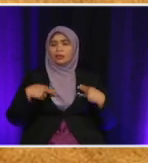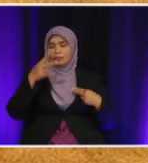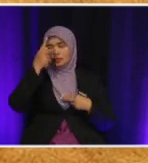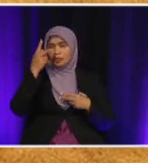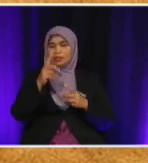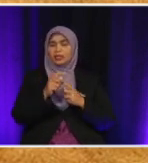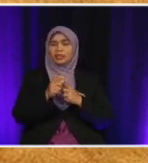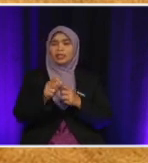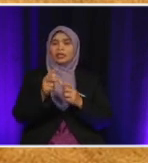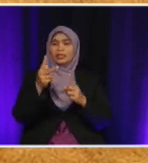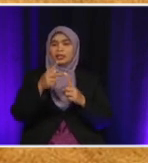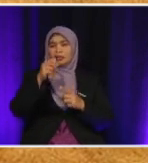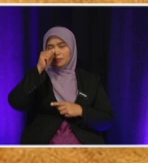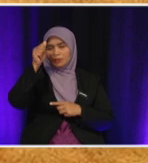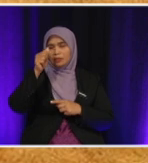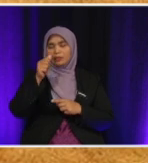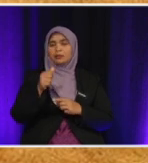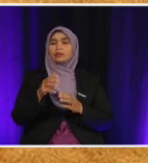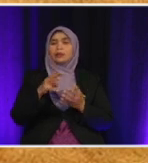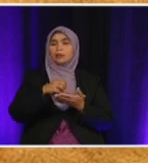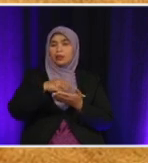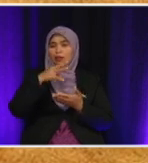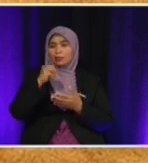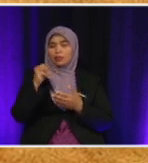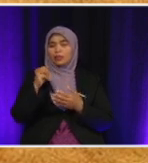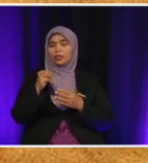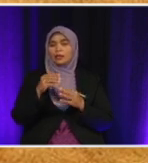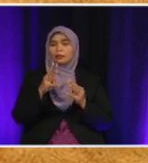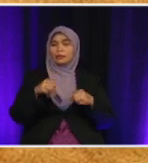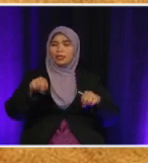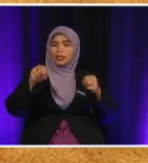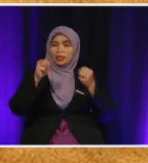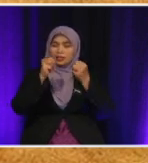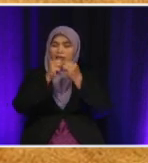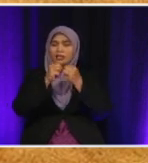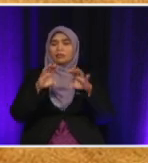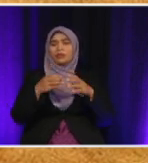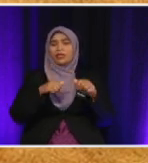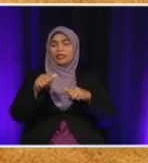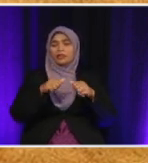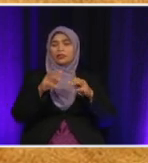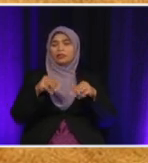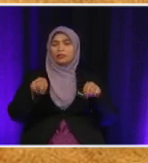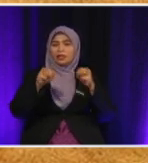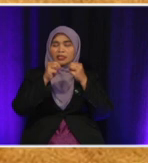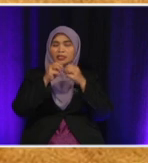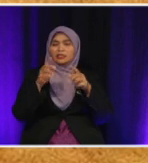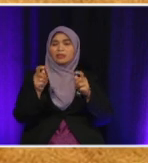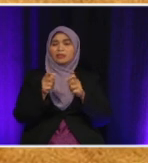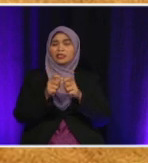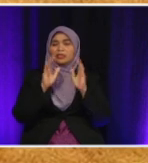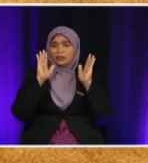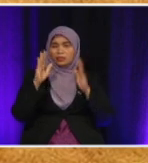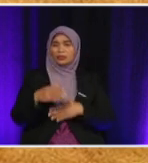Ta'ala mengimarakan masjid dengan menyertai activity masjid seperti sholat berjamaah dan majelis